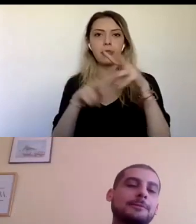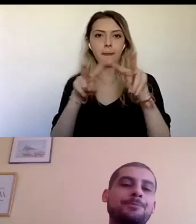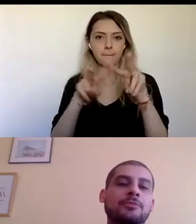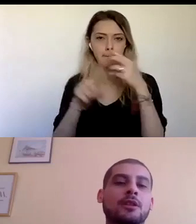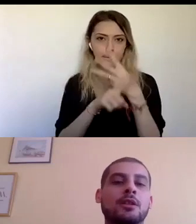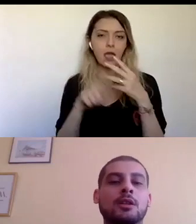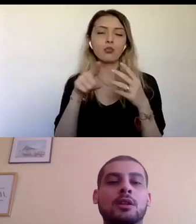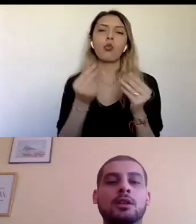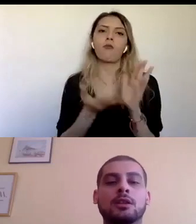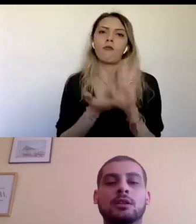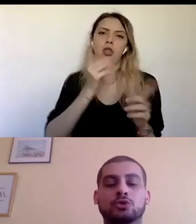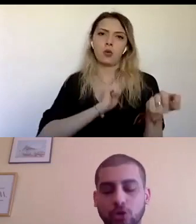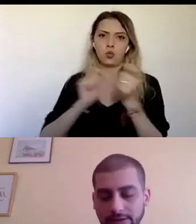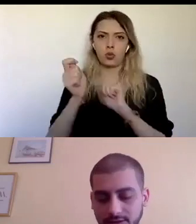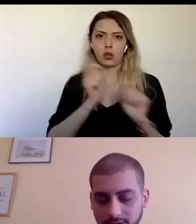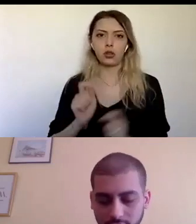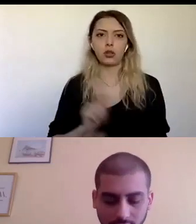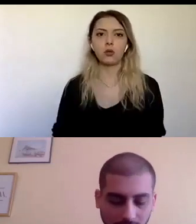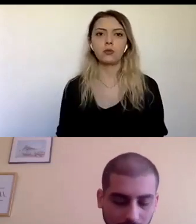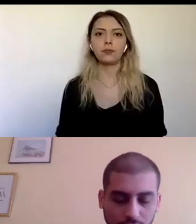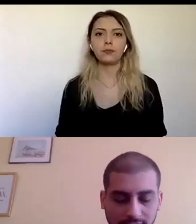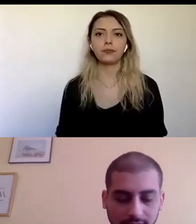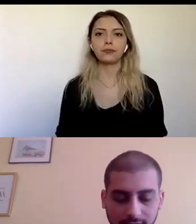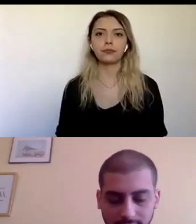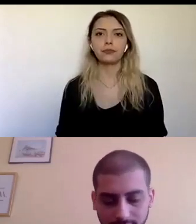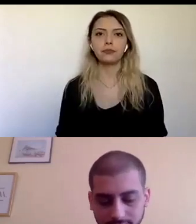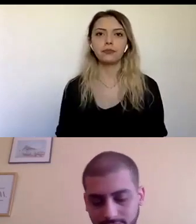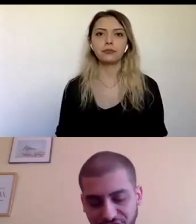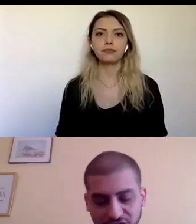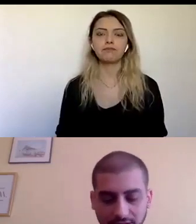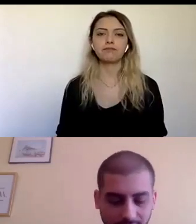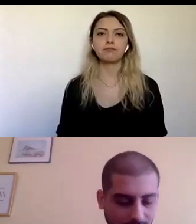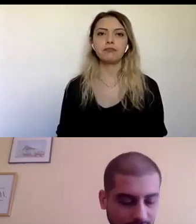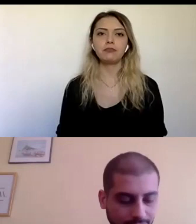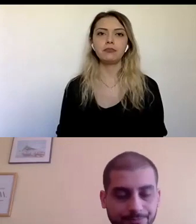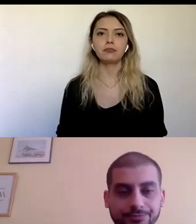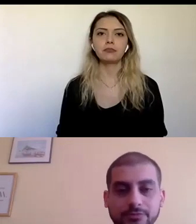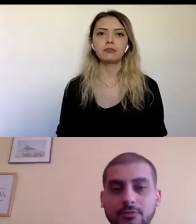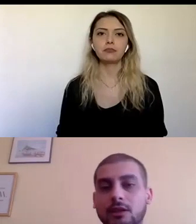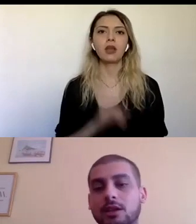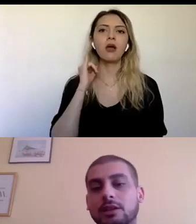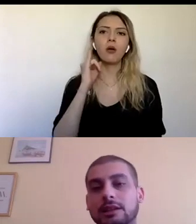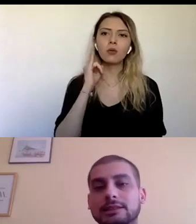tanesi. Çünkü artık kötü niyetli kişiler